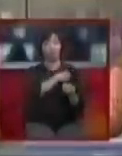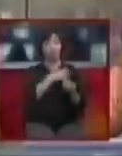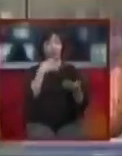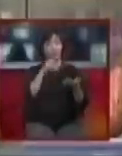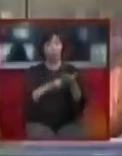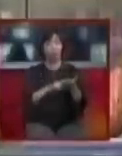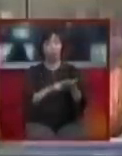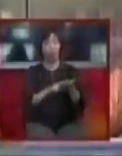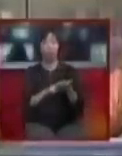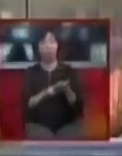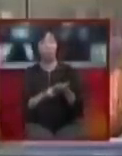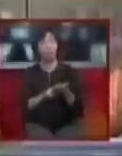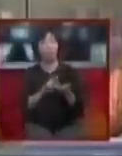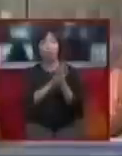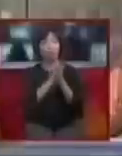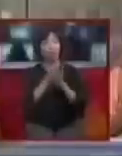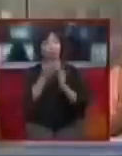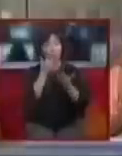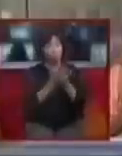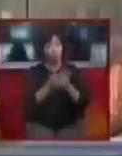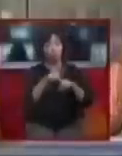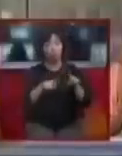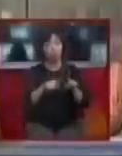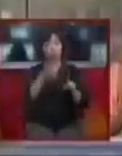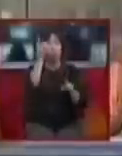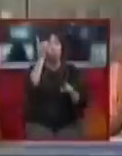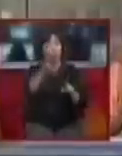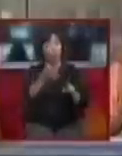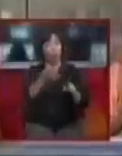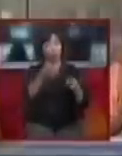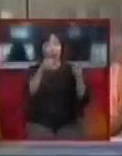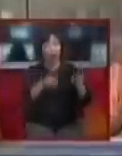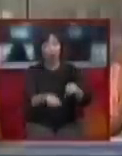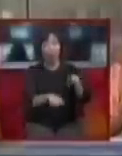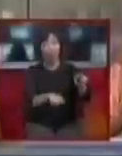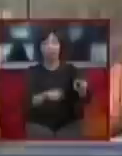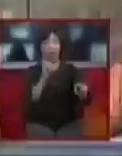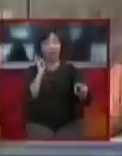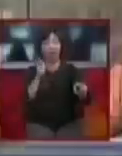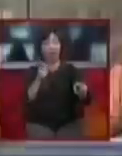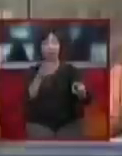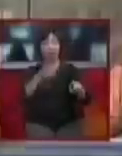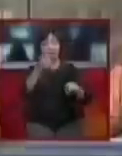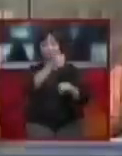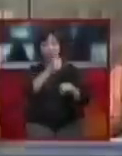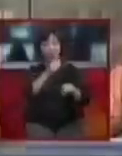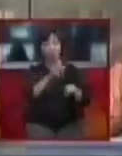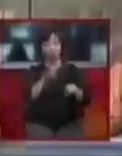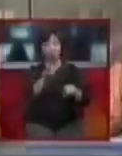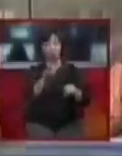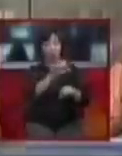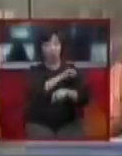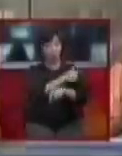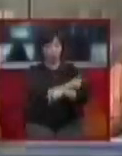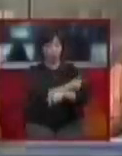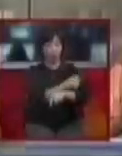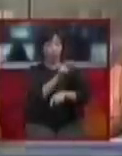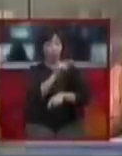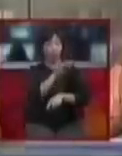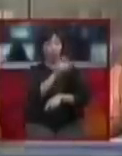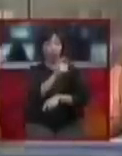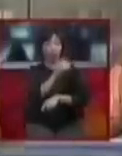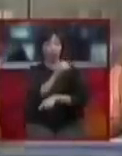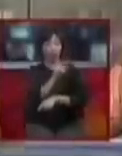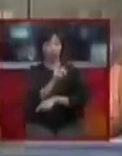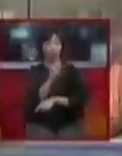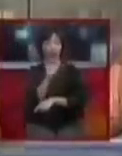police report. Bahagyang bumuti pero critical pa rin ang kondisyon ng dating hepe ng Philippine Tourism Authority na si